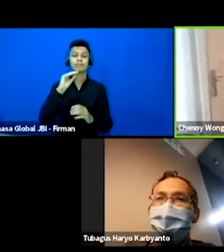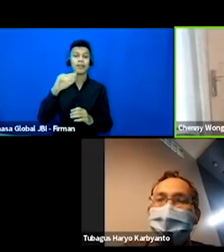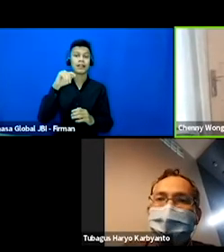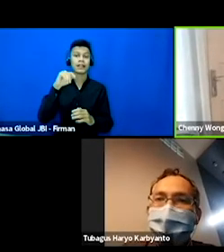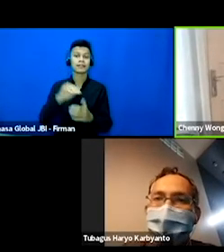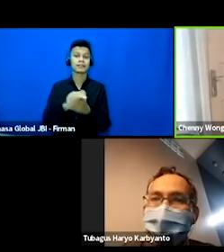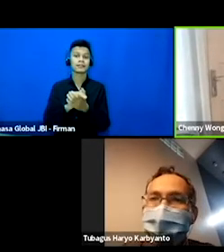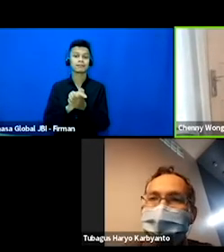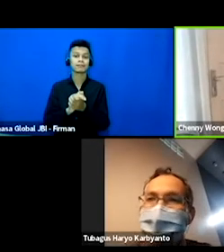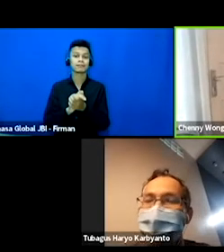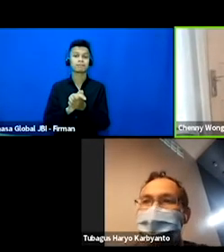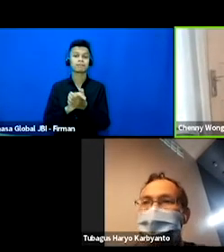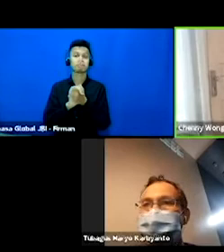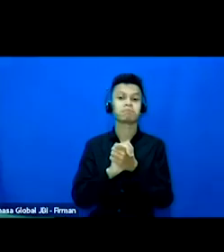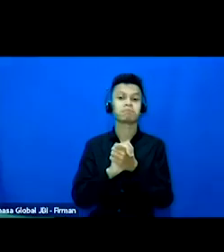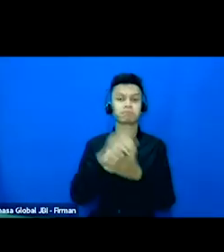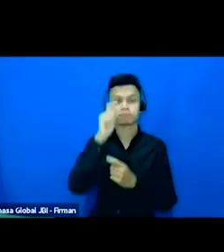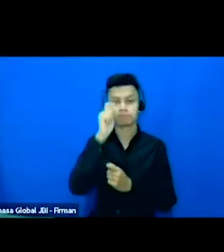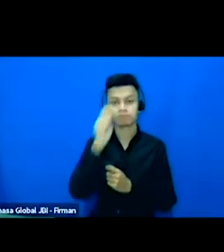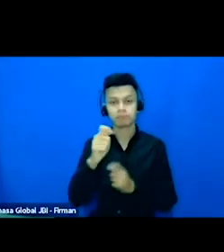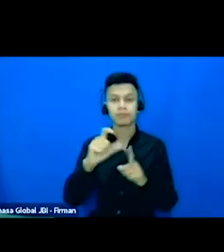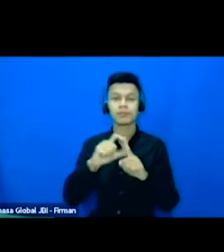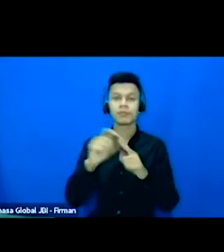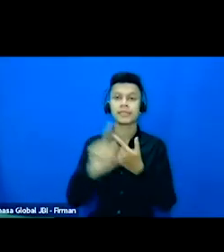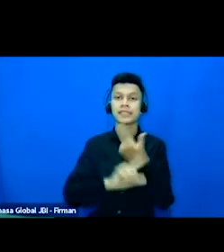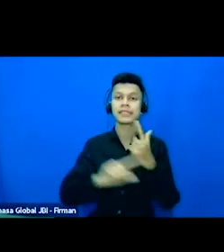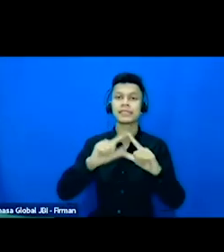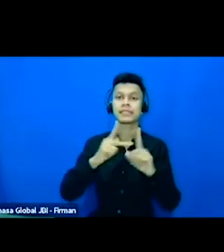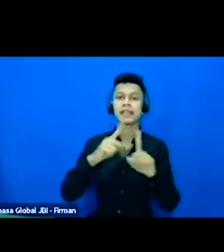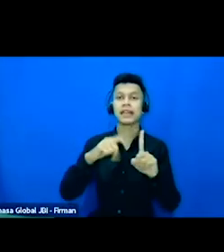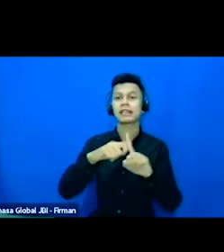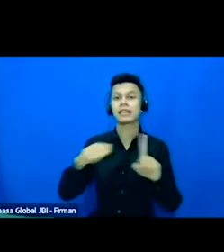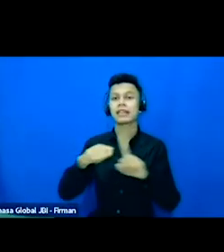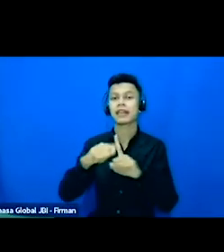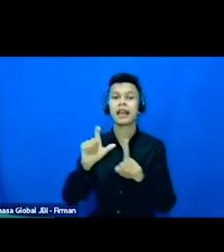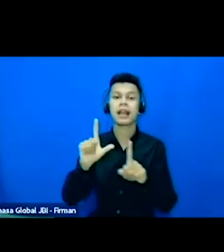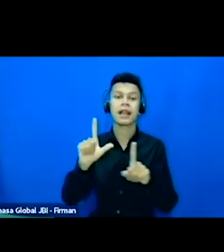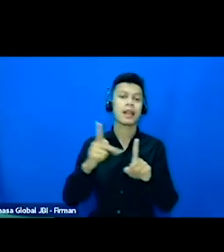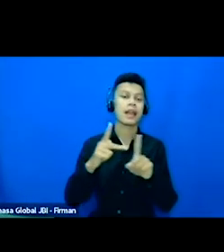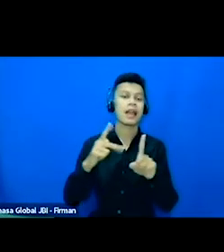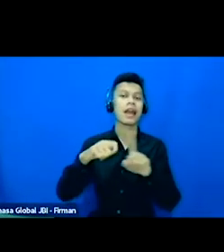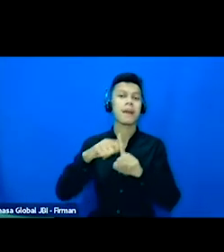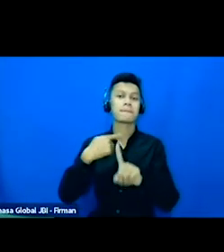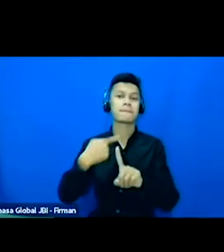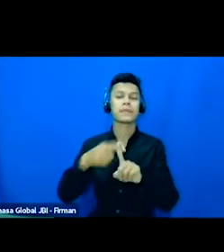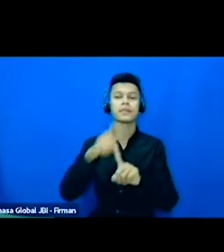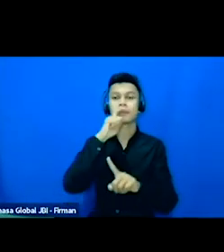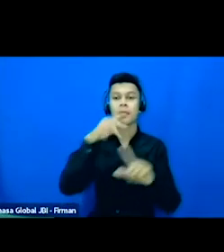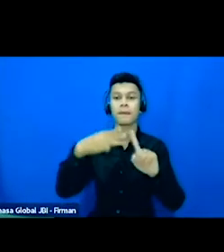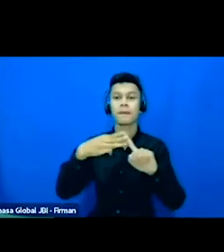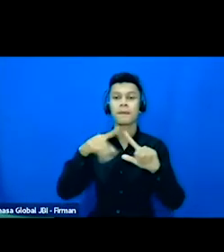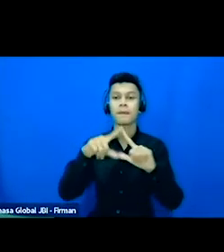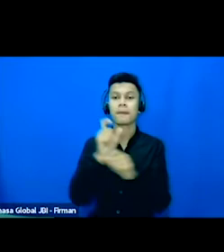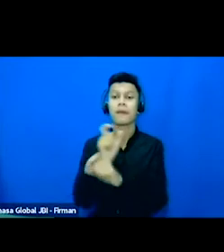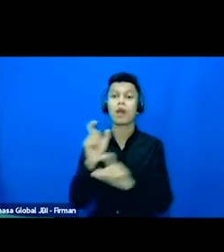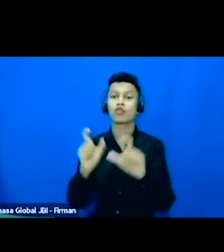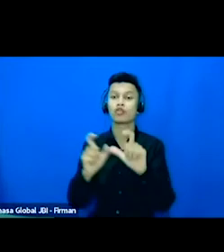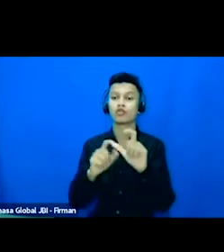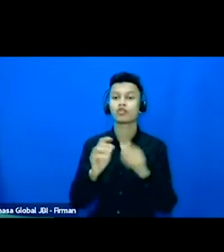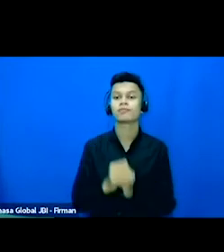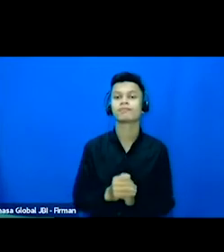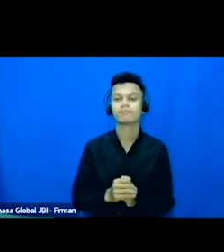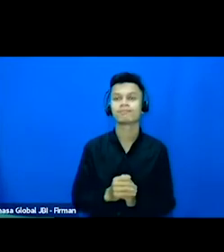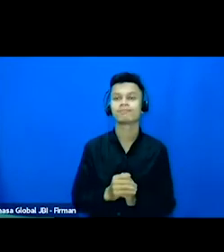kepada mbak Diah dari klh kalau pagi Badriah dan Pak bagus dari LKS Terima kasih banyak Badriah dan FAO